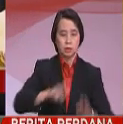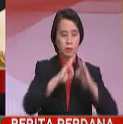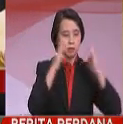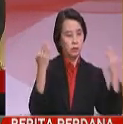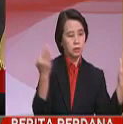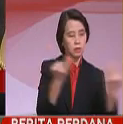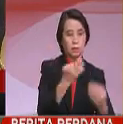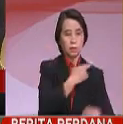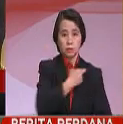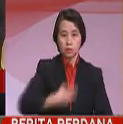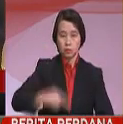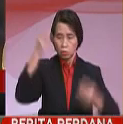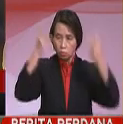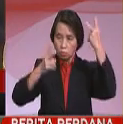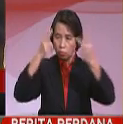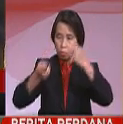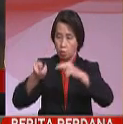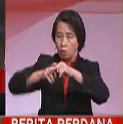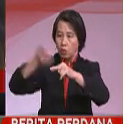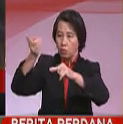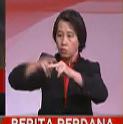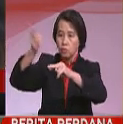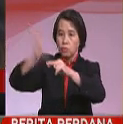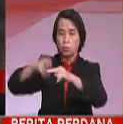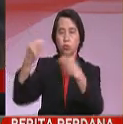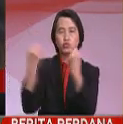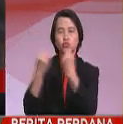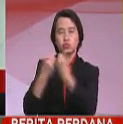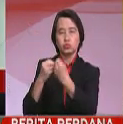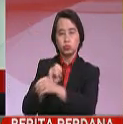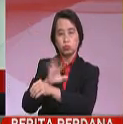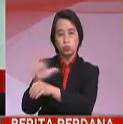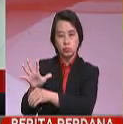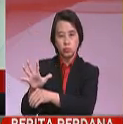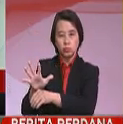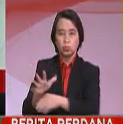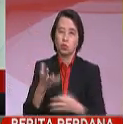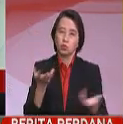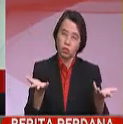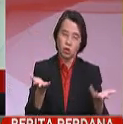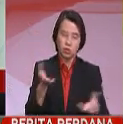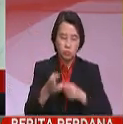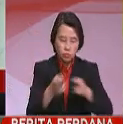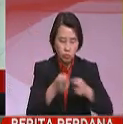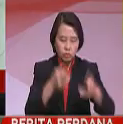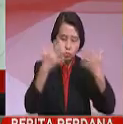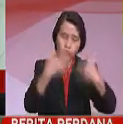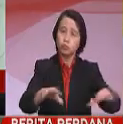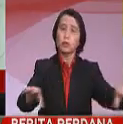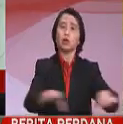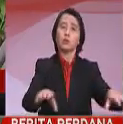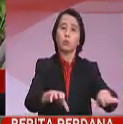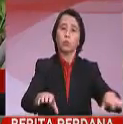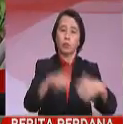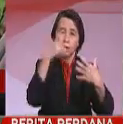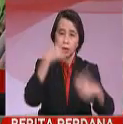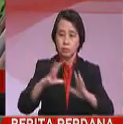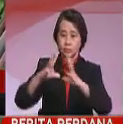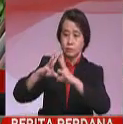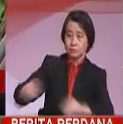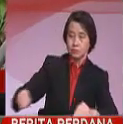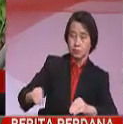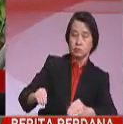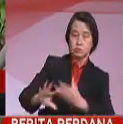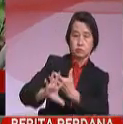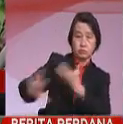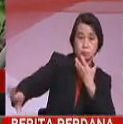Kedah khuatir dengan peningkatan harian jumlah kes COVID-19 meski pelbagai usaha telah dijalankan untuk menangani